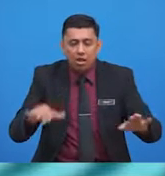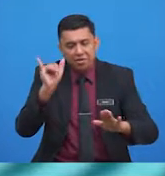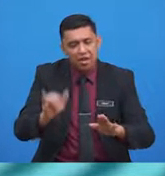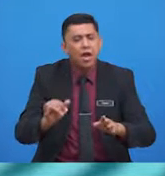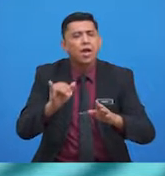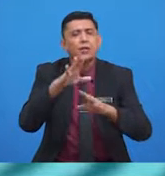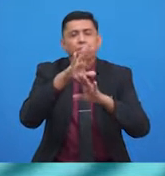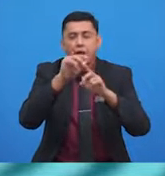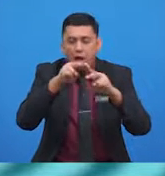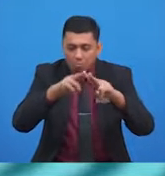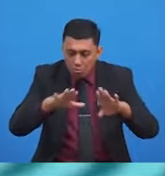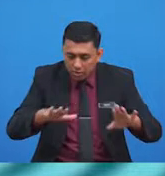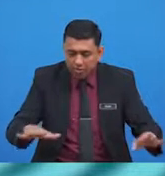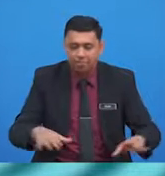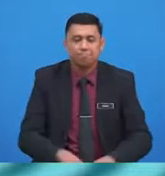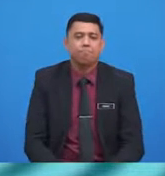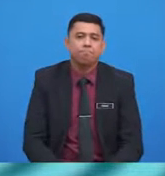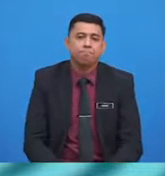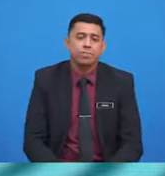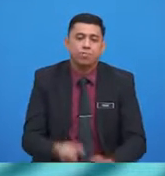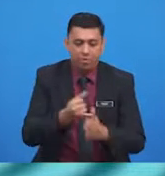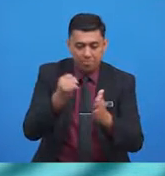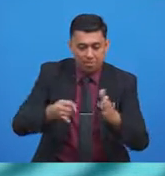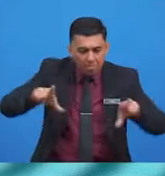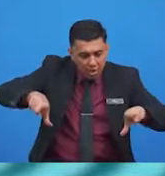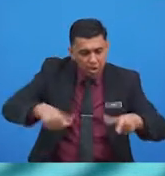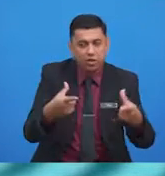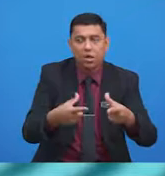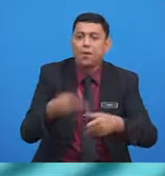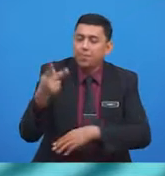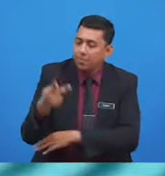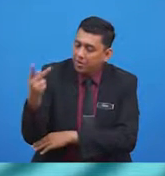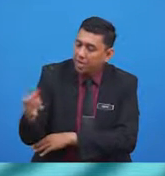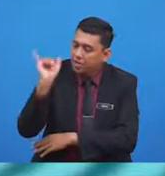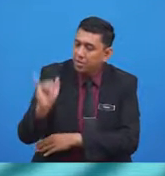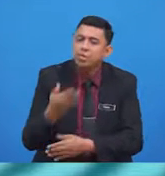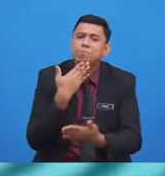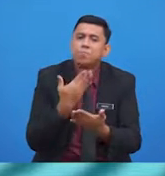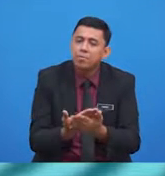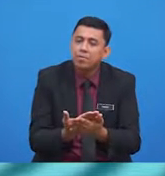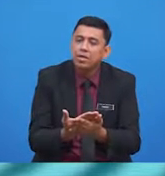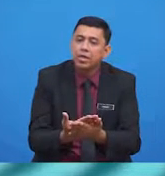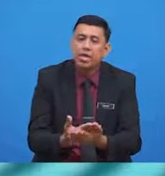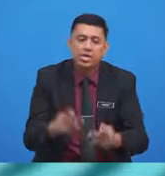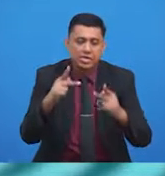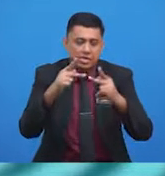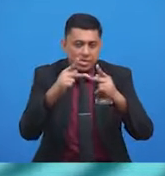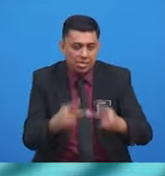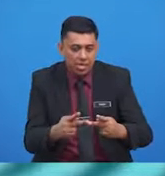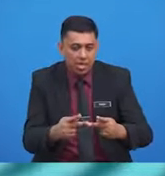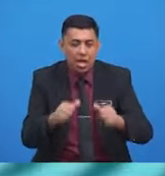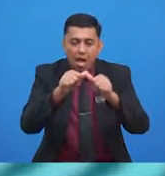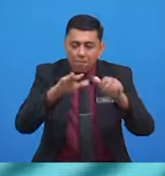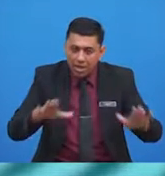harmoni. Jiran harus melakukan perkara yang baik bagi mengekalkan